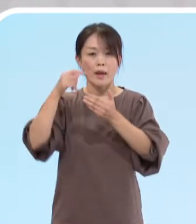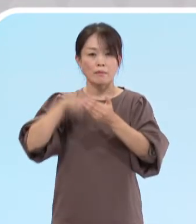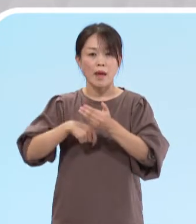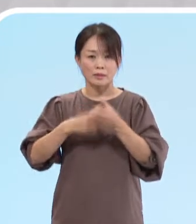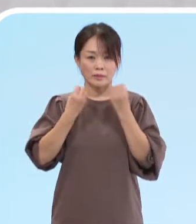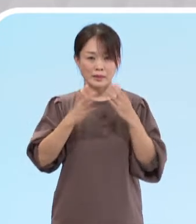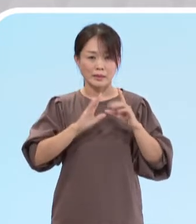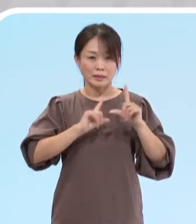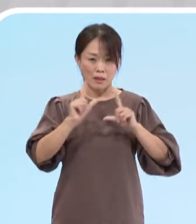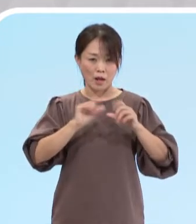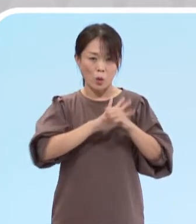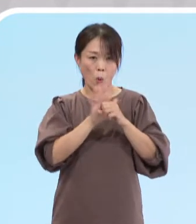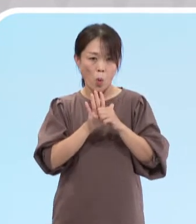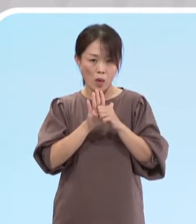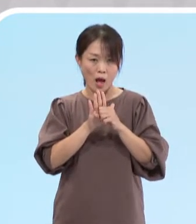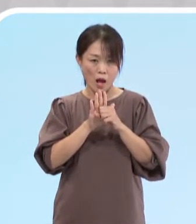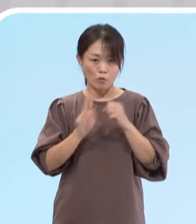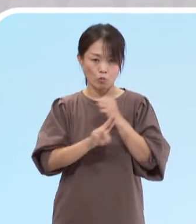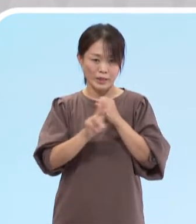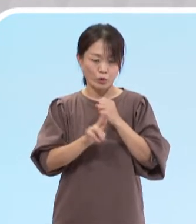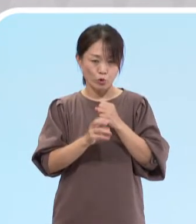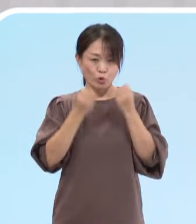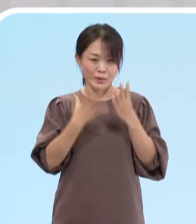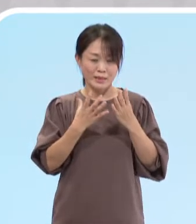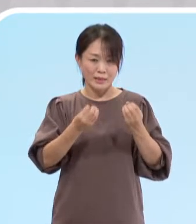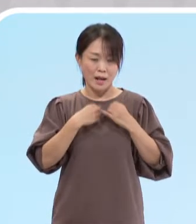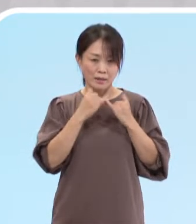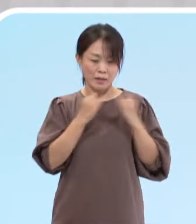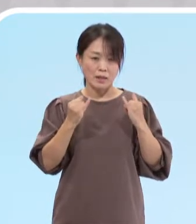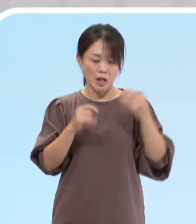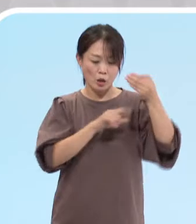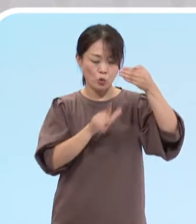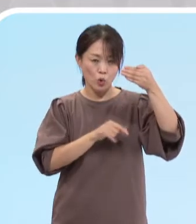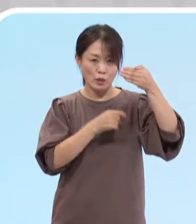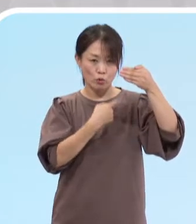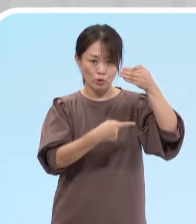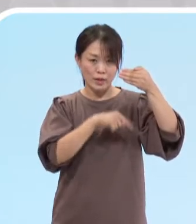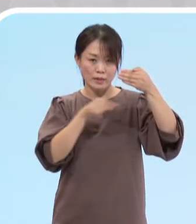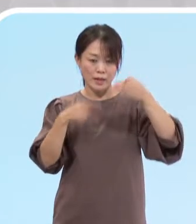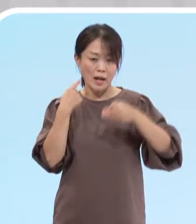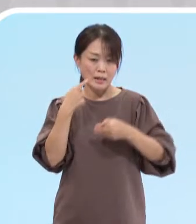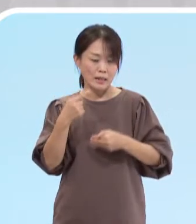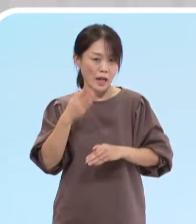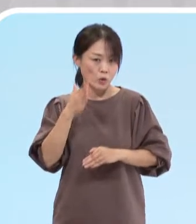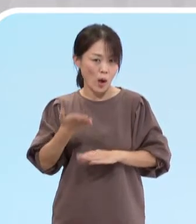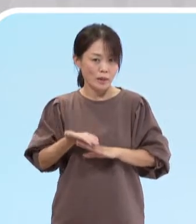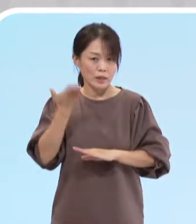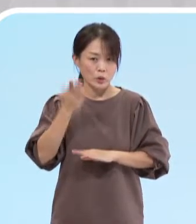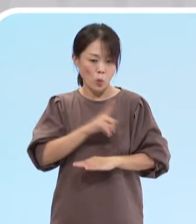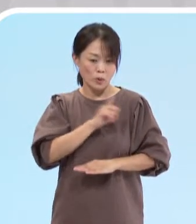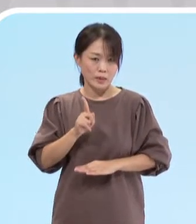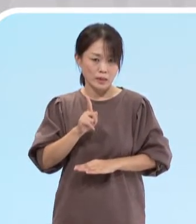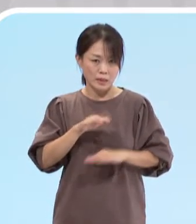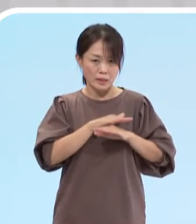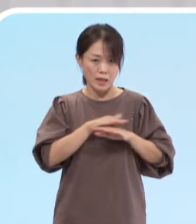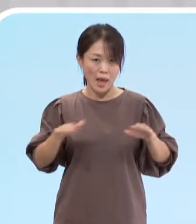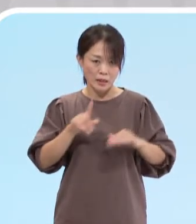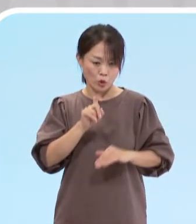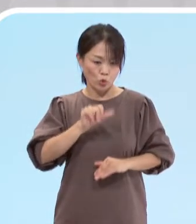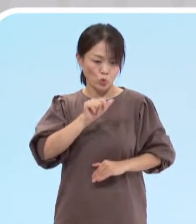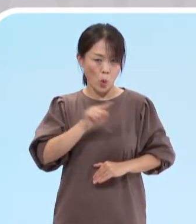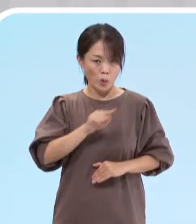兵庫県内の新型コロナウイルスの新規感染者数は9月1日から1ヶ月半以上、1日あた